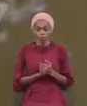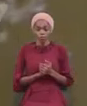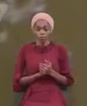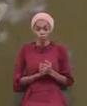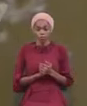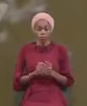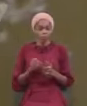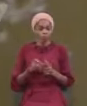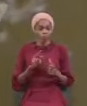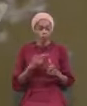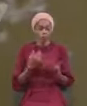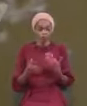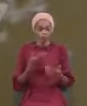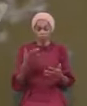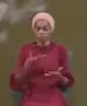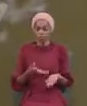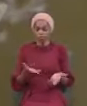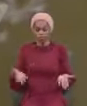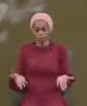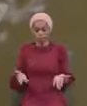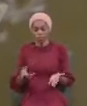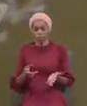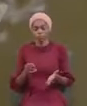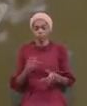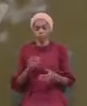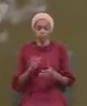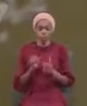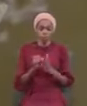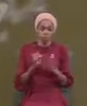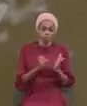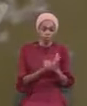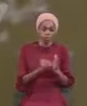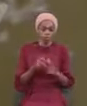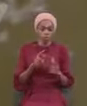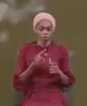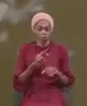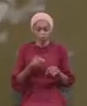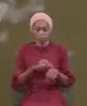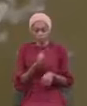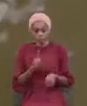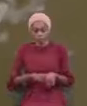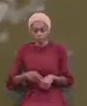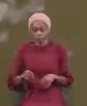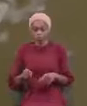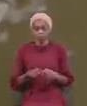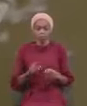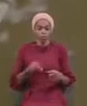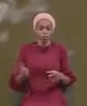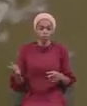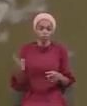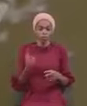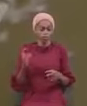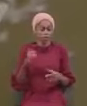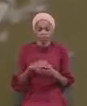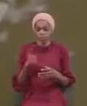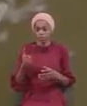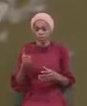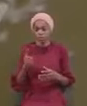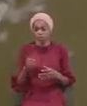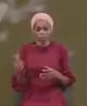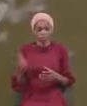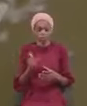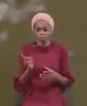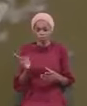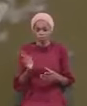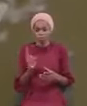ou dans n'importe quelle région il y a un leadership et si quelqu'un pour une raison pour va se lever